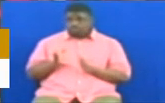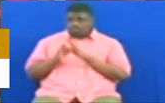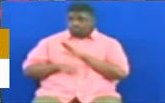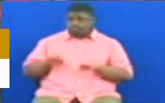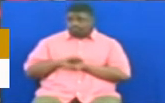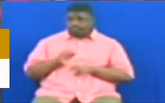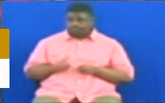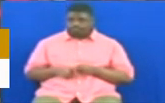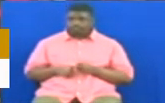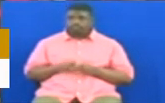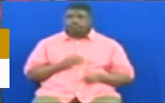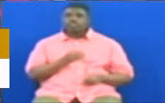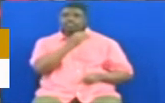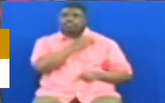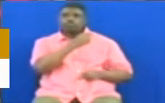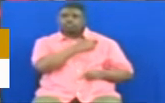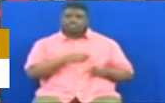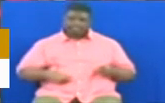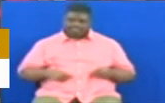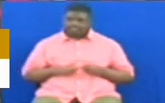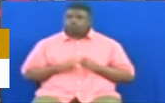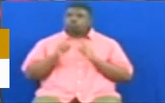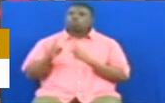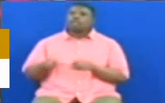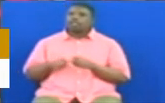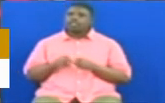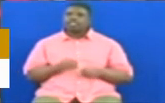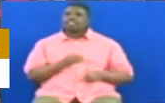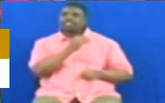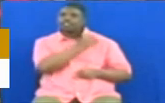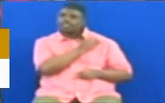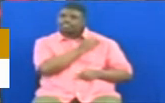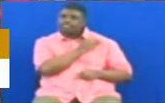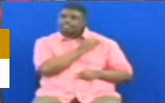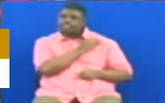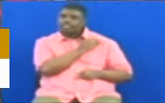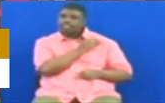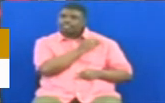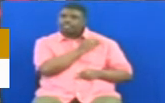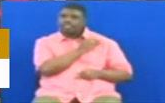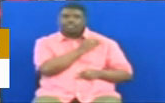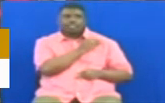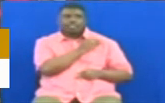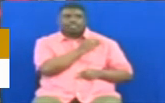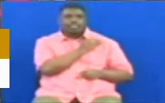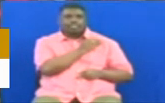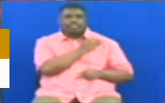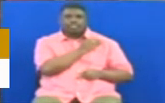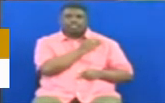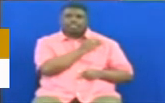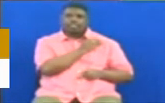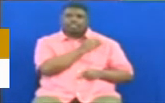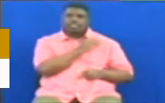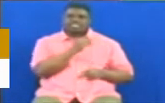kuna cheo cha rais, lakini pia kuna zile zinaitwa attributes, sio tunaweza kuwekaje kwa Kiswahili,